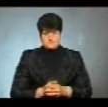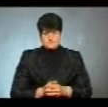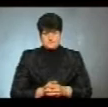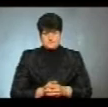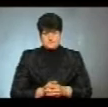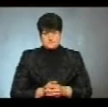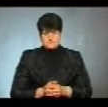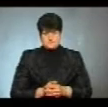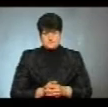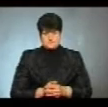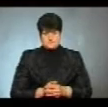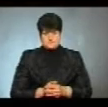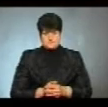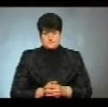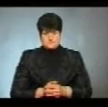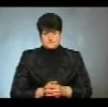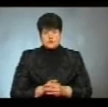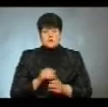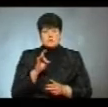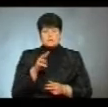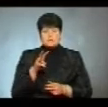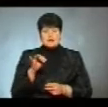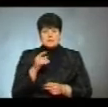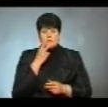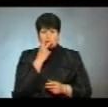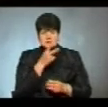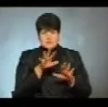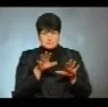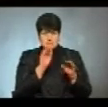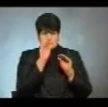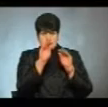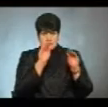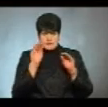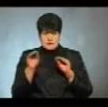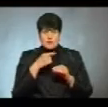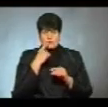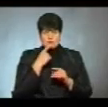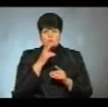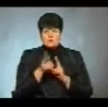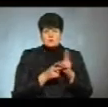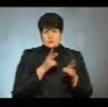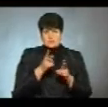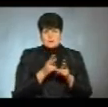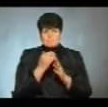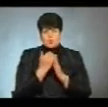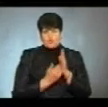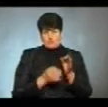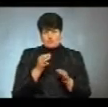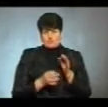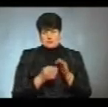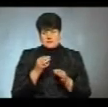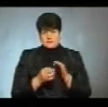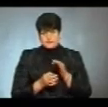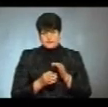відмовилась. Є знаки чи нема? Роман Мельник показав місце знаходження знаків та розповів, що оскаржуватиме протокол у суді. За